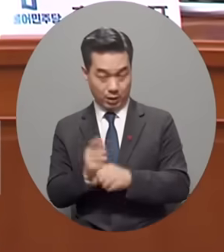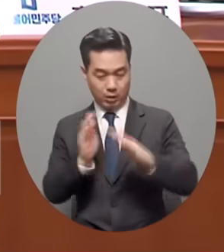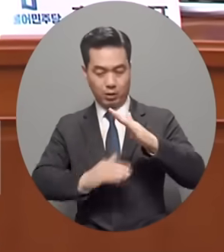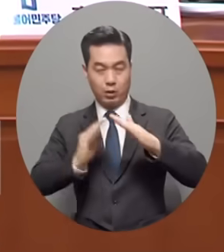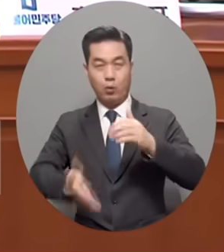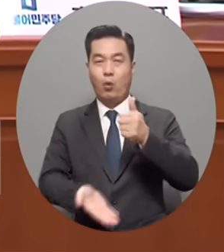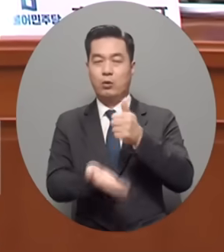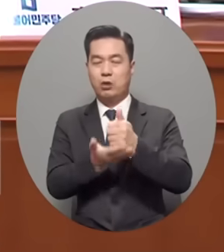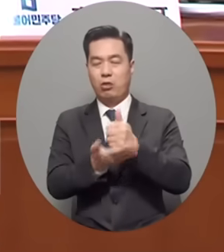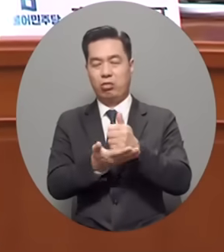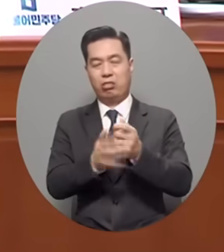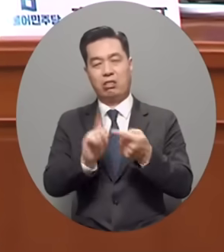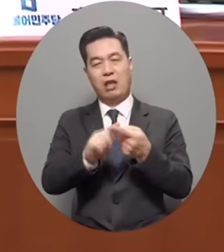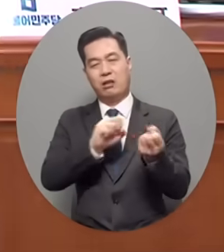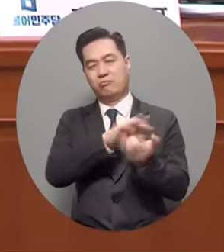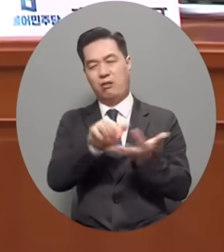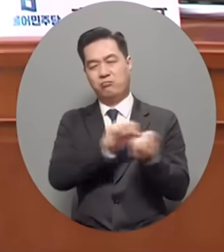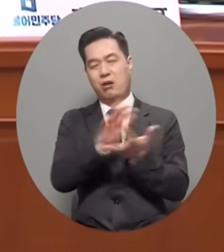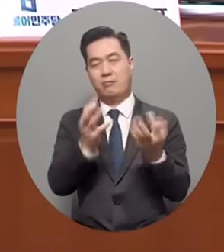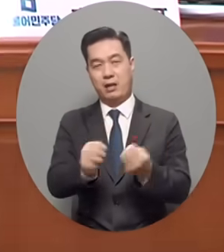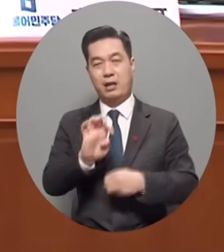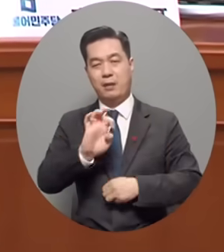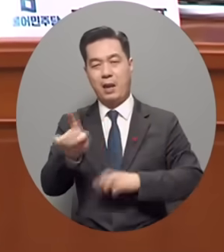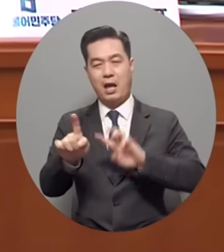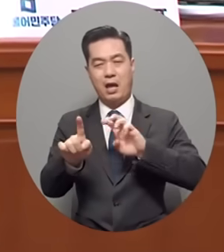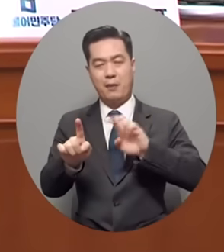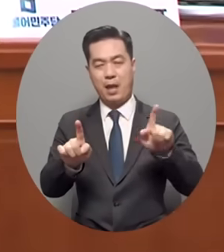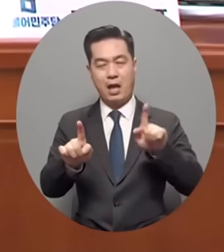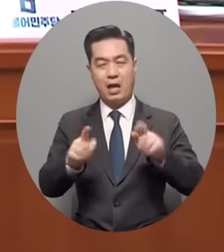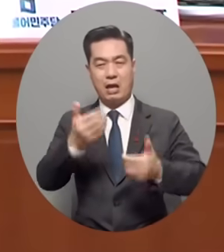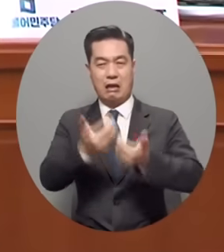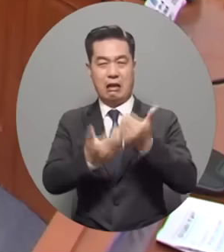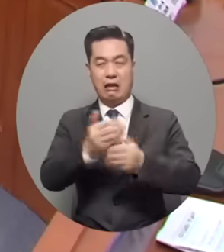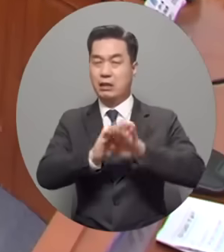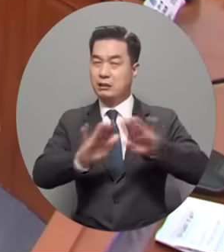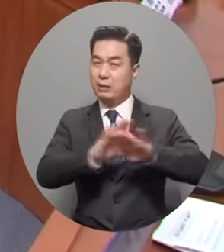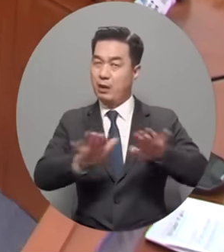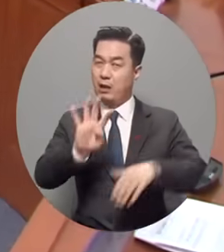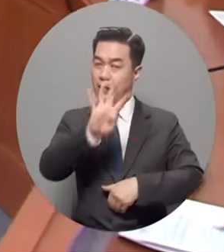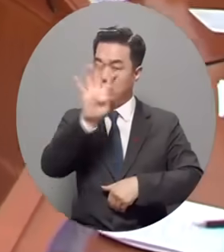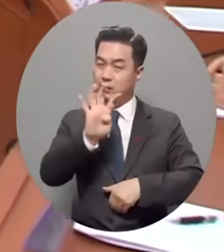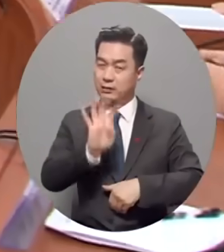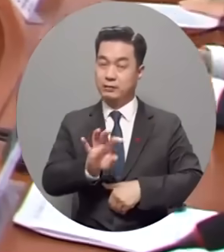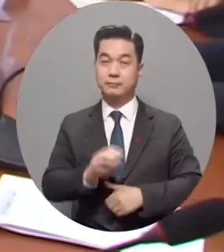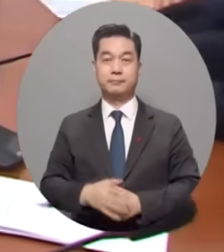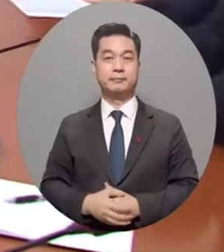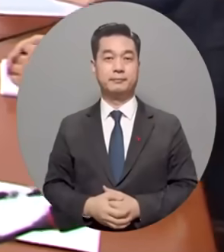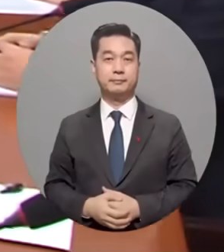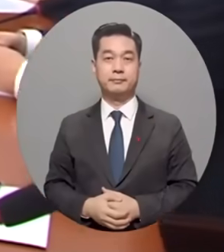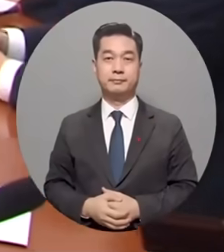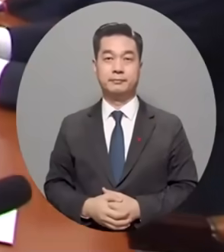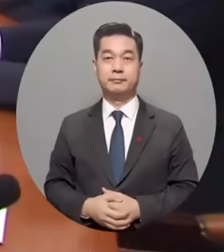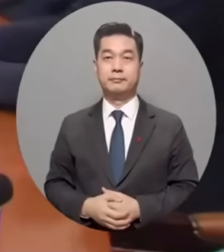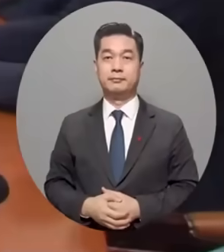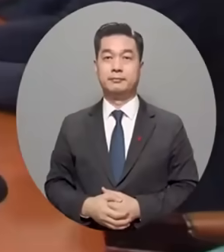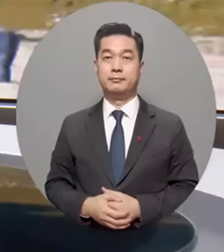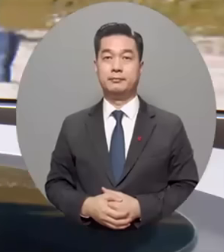잡음이 불거지고 있어 계파 갈등을 잠재울 수 있을지는 불투명합니다. MBC 뉴스 신준명입니다.